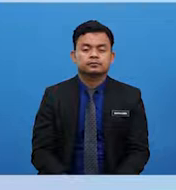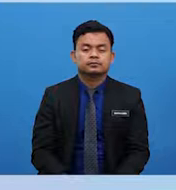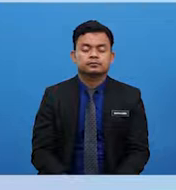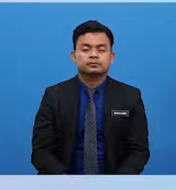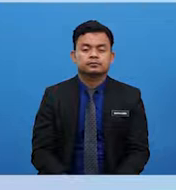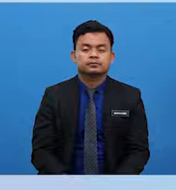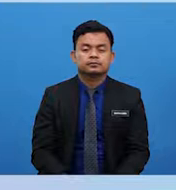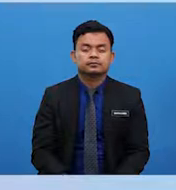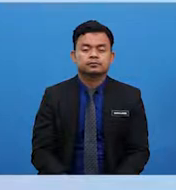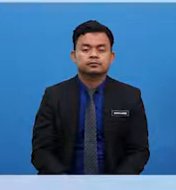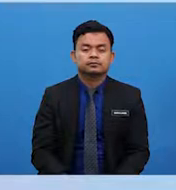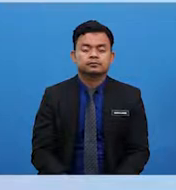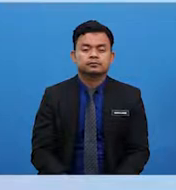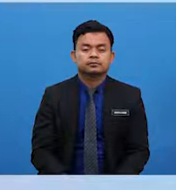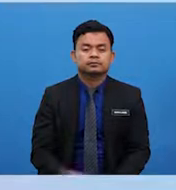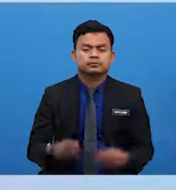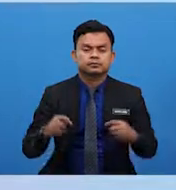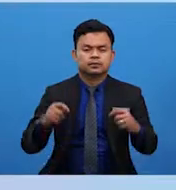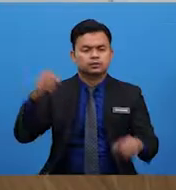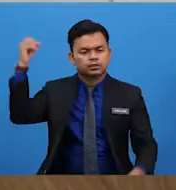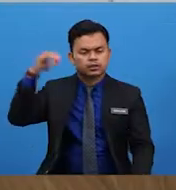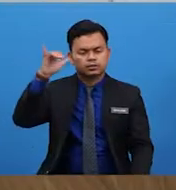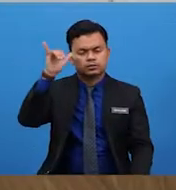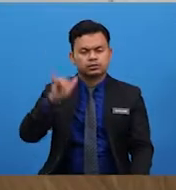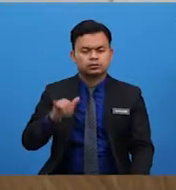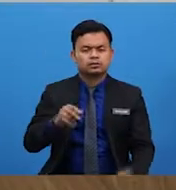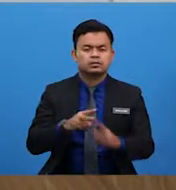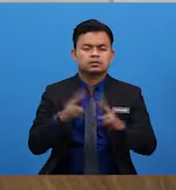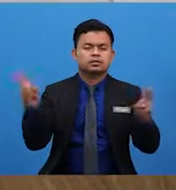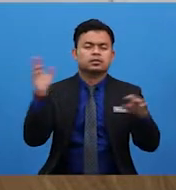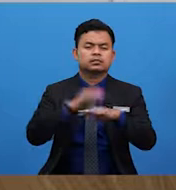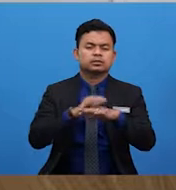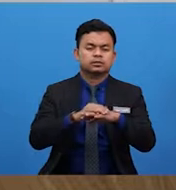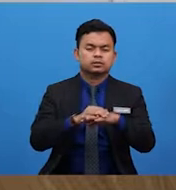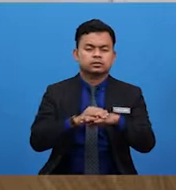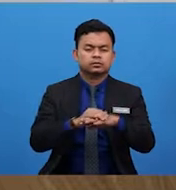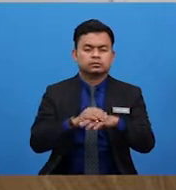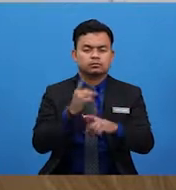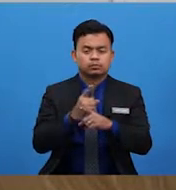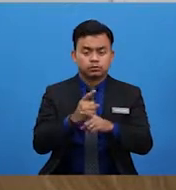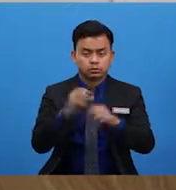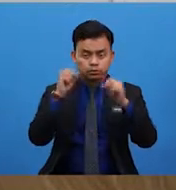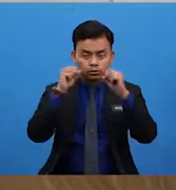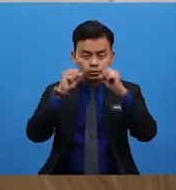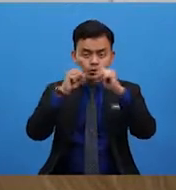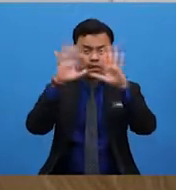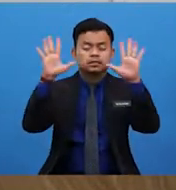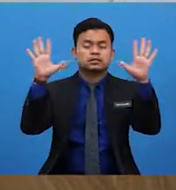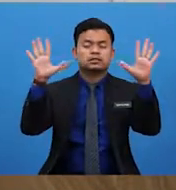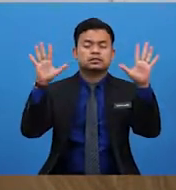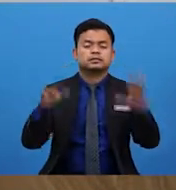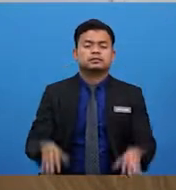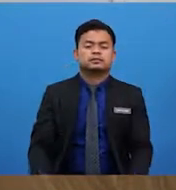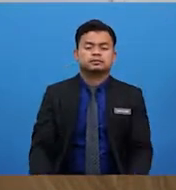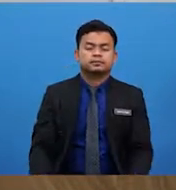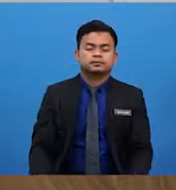adalah teknik pencahayaan yang melampau maksudnya jelas pencahayaan tuh kalau nampak terus kalau cerah ke gelap terus cerah